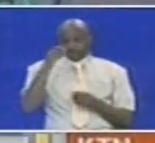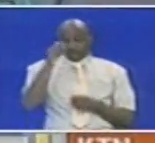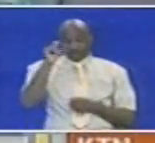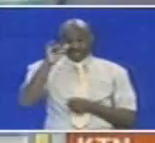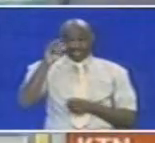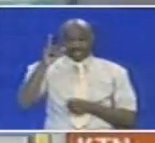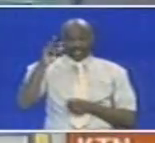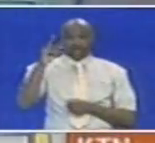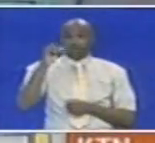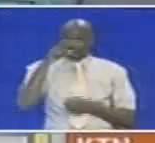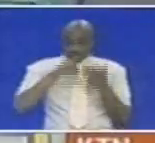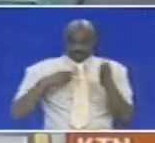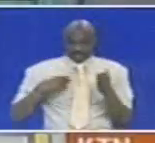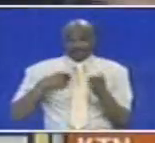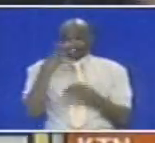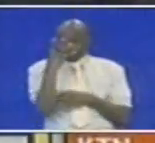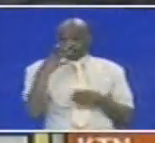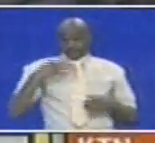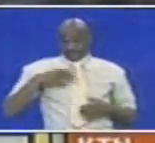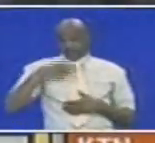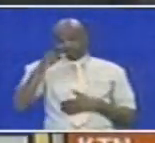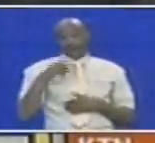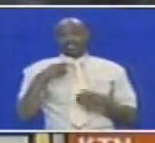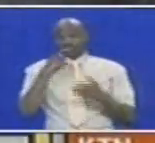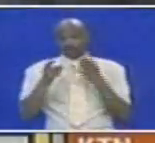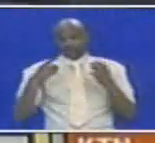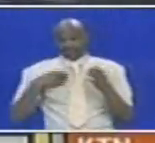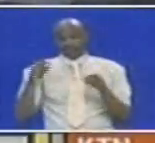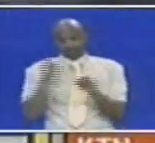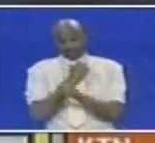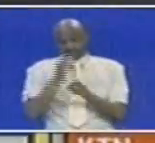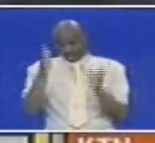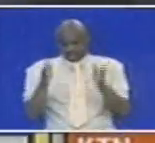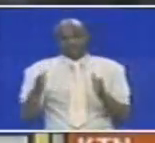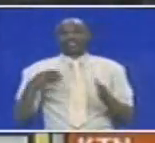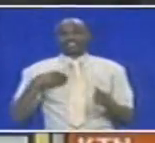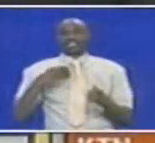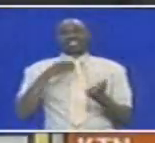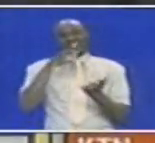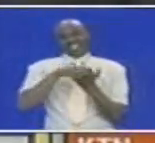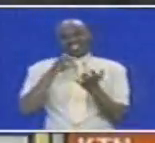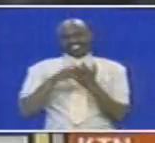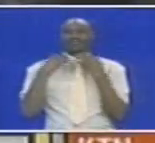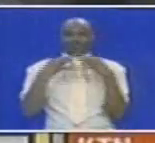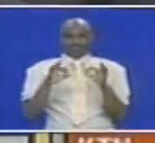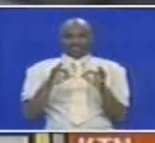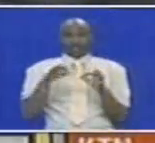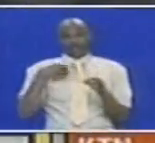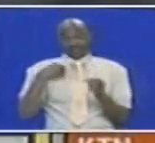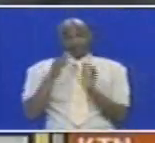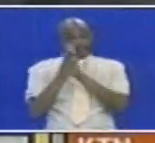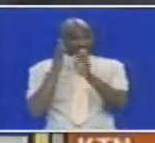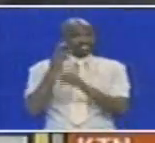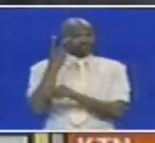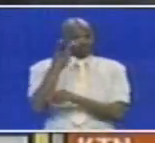kesi iliyokuwa inawakabili washukiwa wanne walioshtakiwa kwa kukosa kukagua abiria. Madereva hao ni wa mabasi mawili